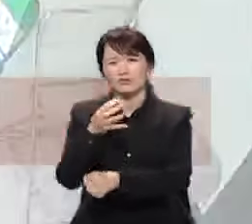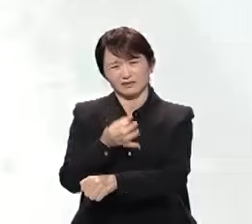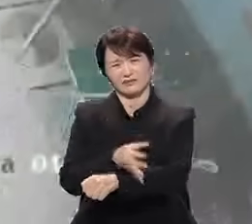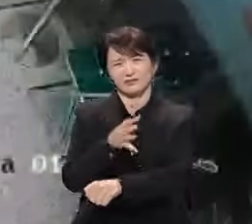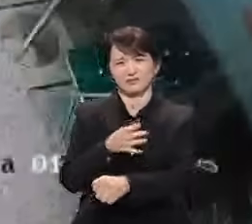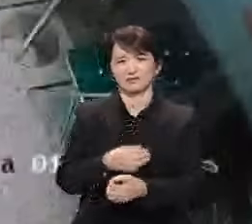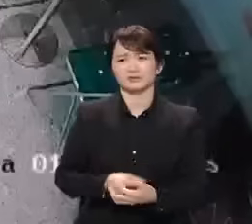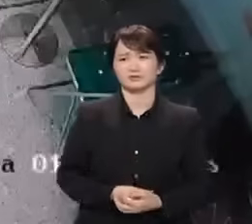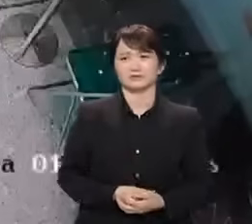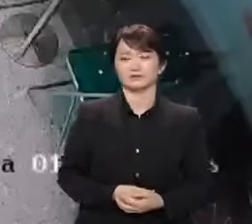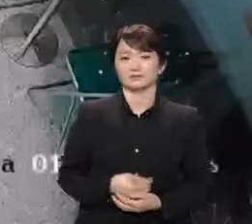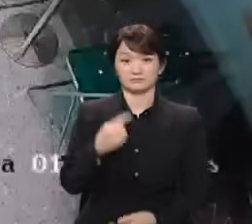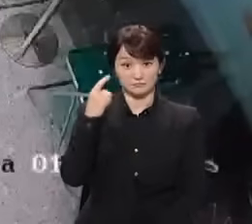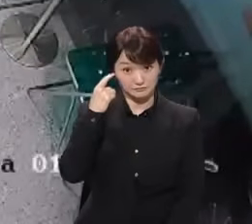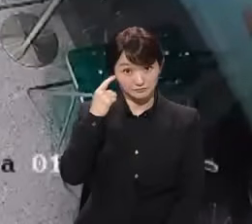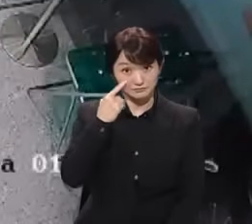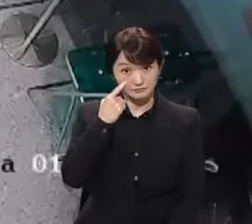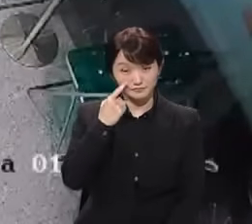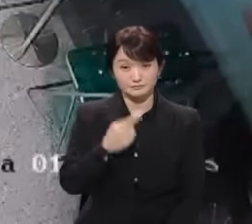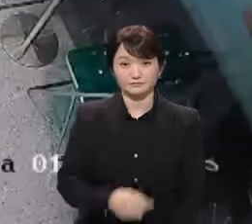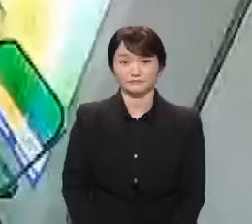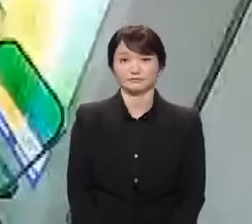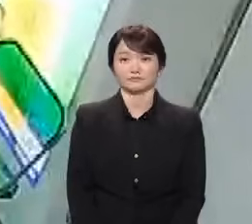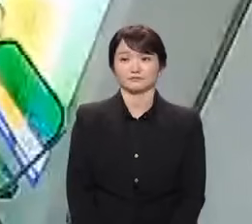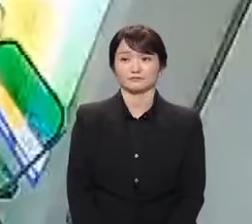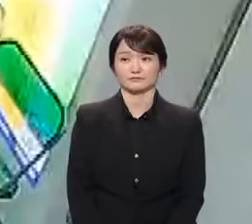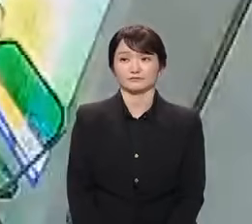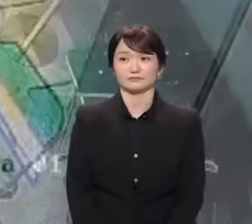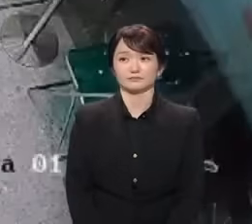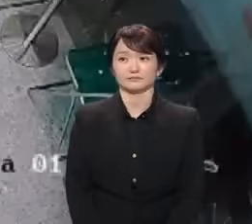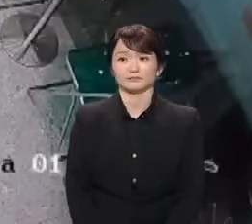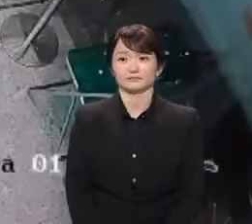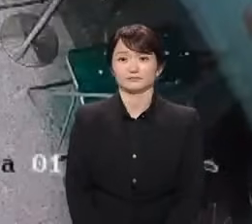단순해요. 한번 들어보실까요? 예.